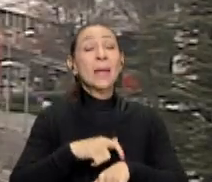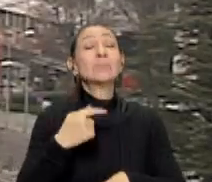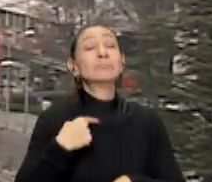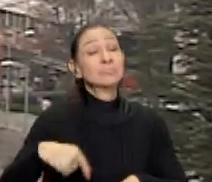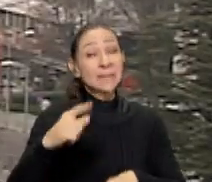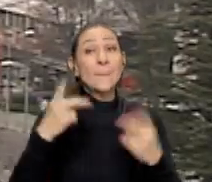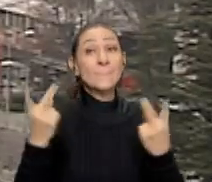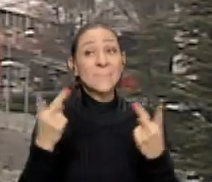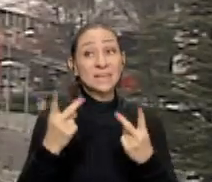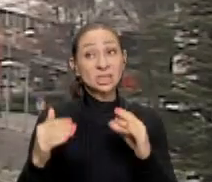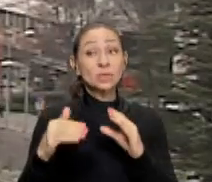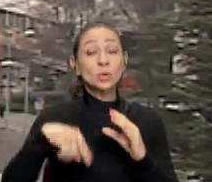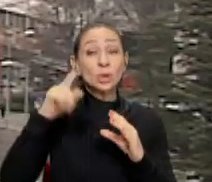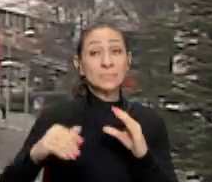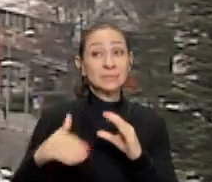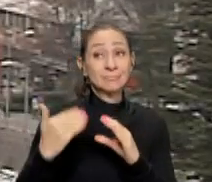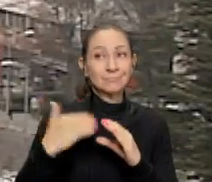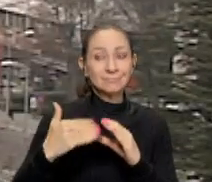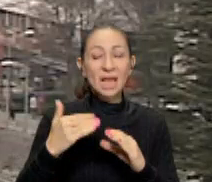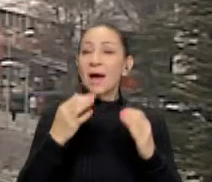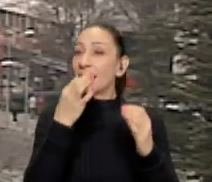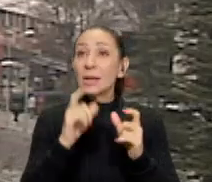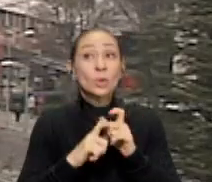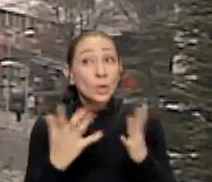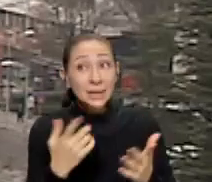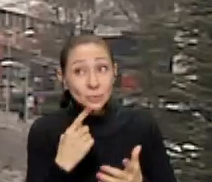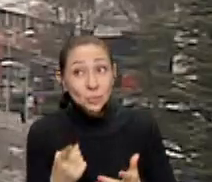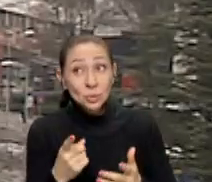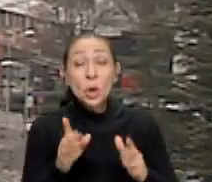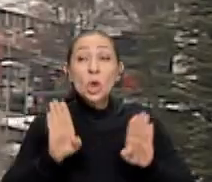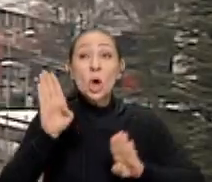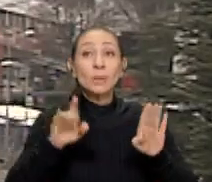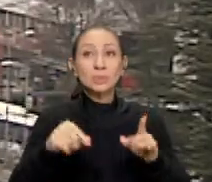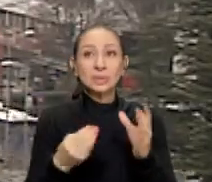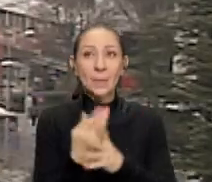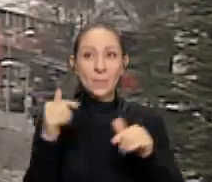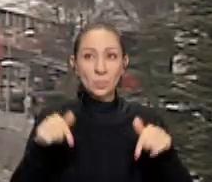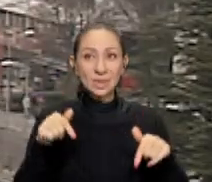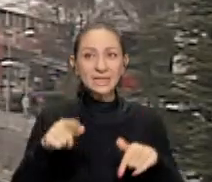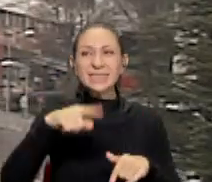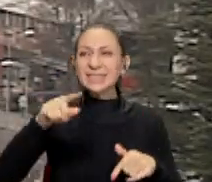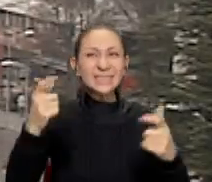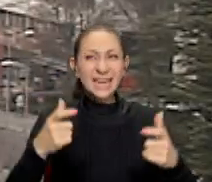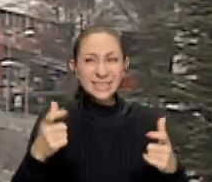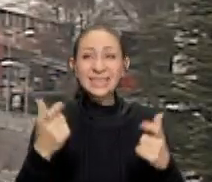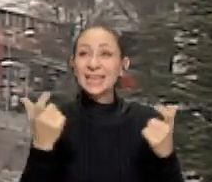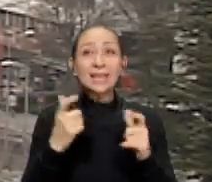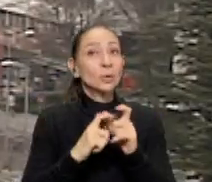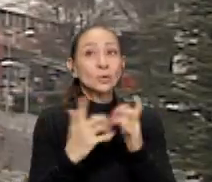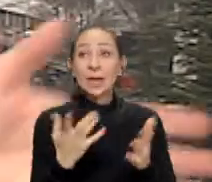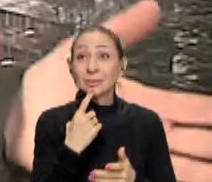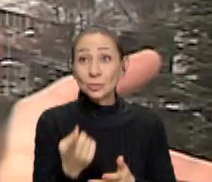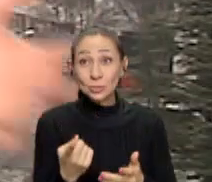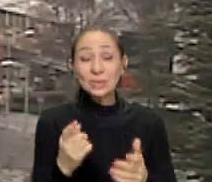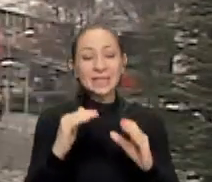bize mesajlarınızı, gündeminizi ulaştırın. Ankara'dan günaydın diyoruz. Yoklama bu sabah buradan. Siz neredesiniz? Nereden günaydın